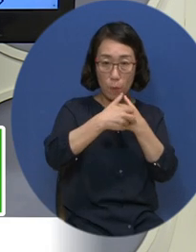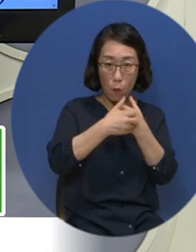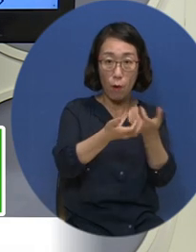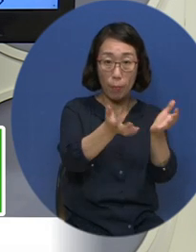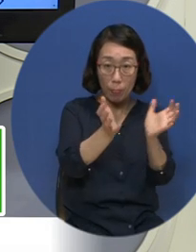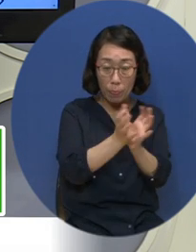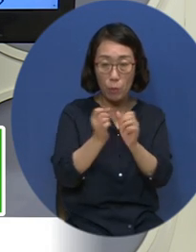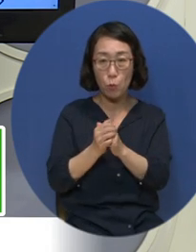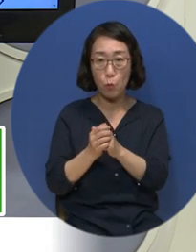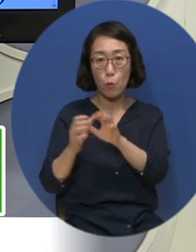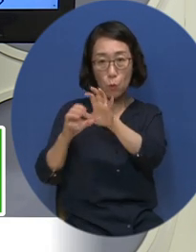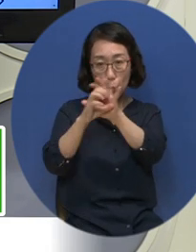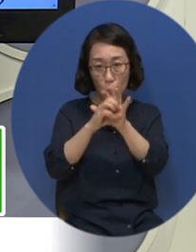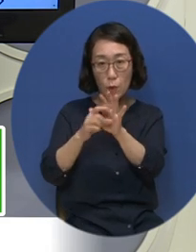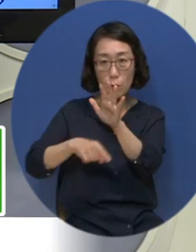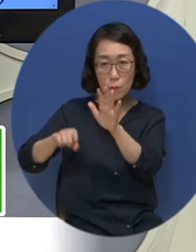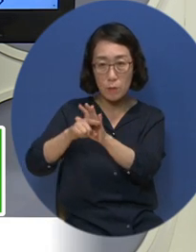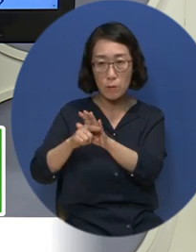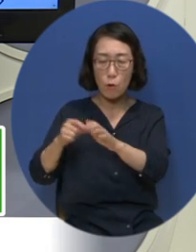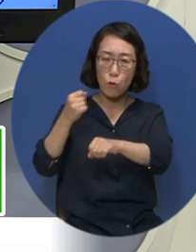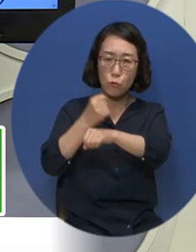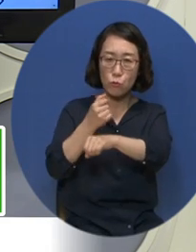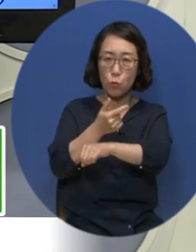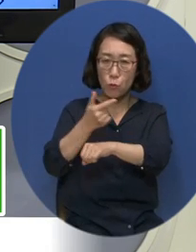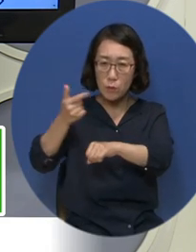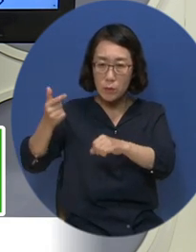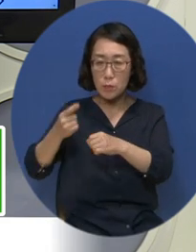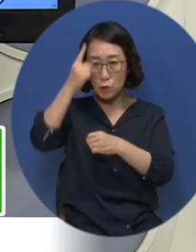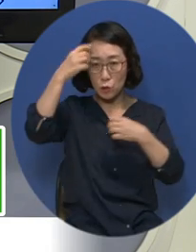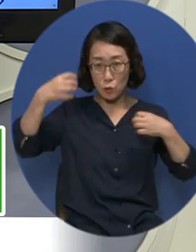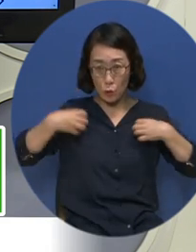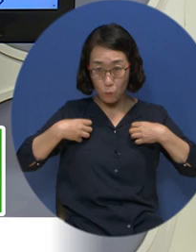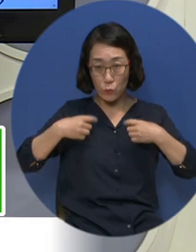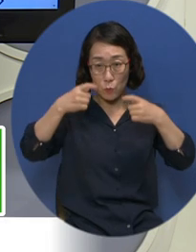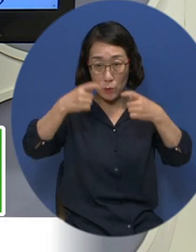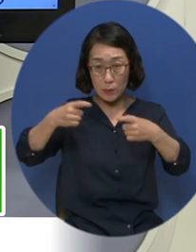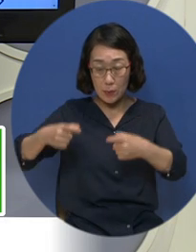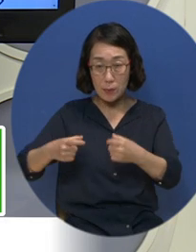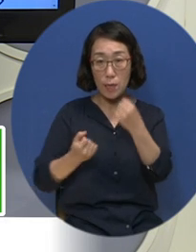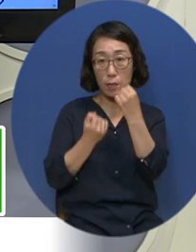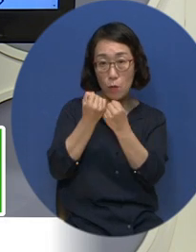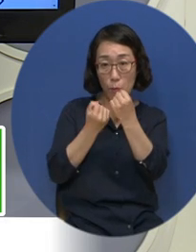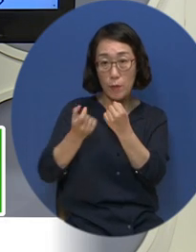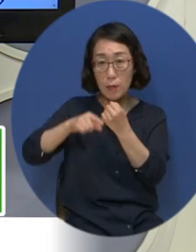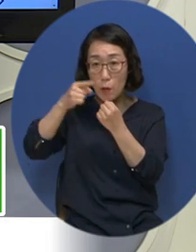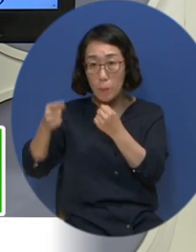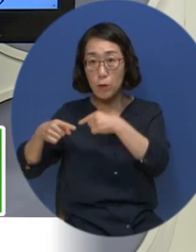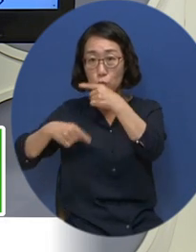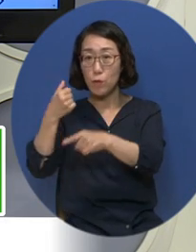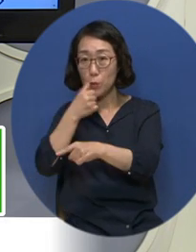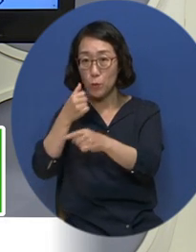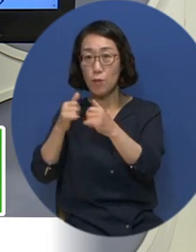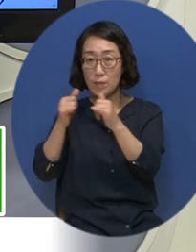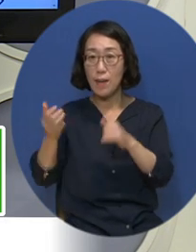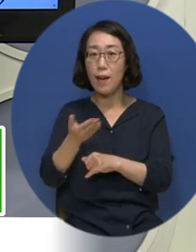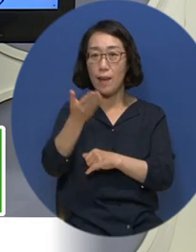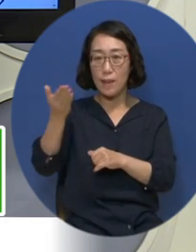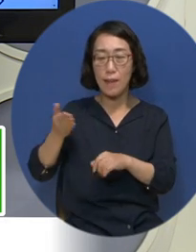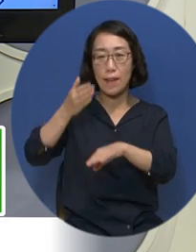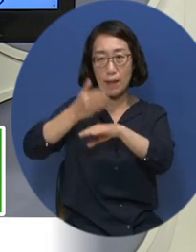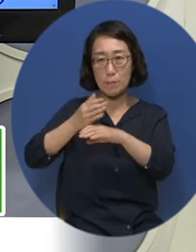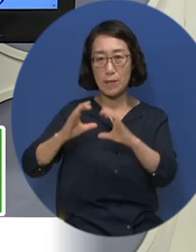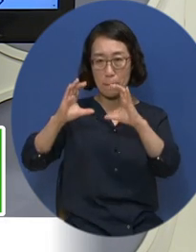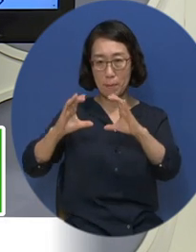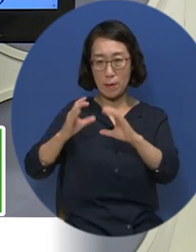알고 극복을 위해 가장의 쓰고 있는 정부와 지자체 브리핑 1 수업 통역사 에게 감사패를 증정했다